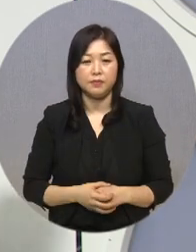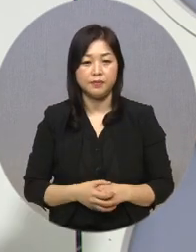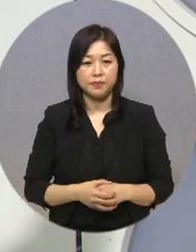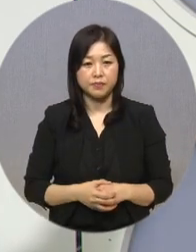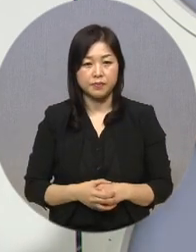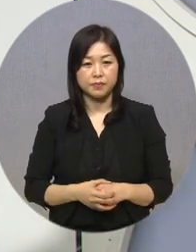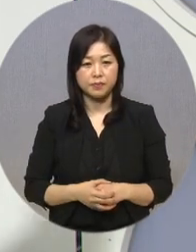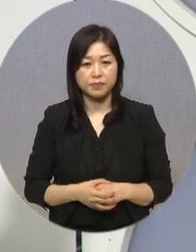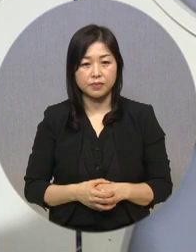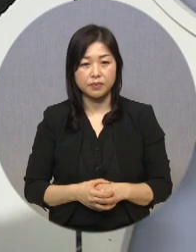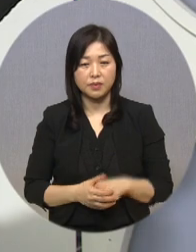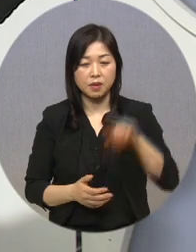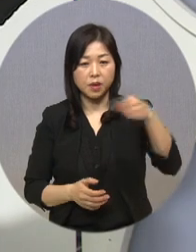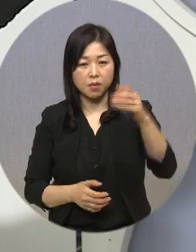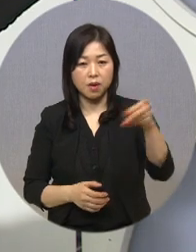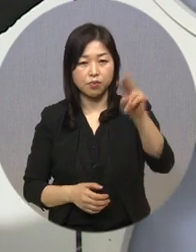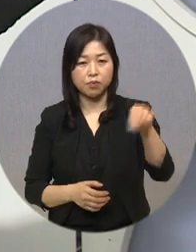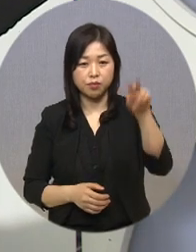100만 원, 100만 불